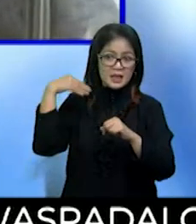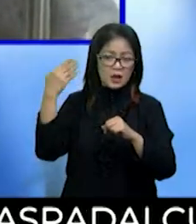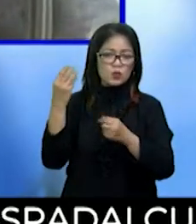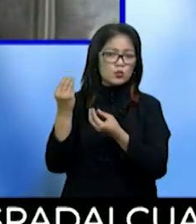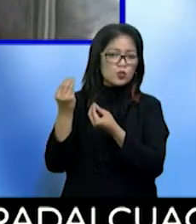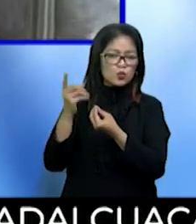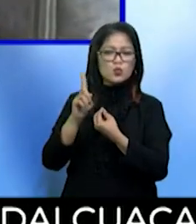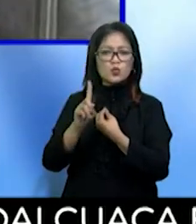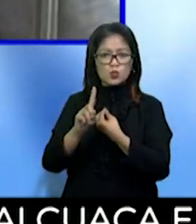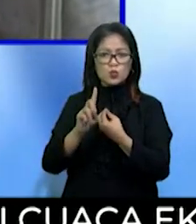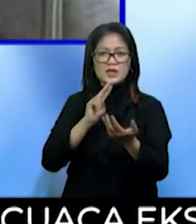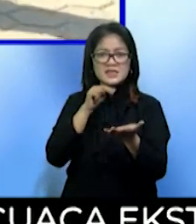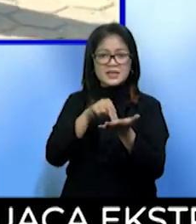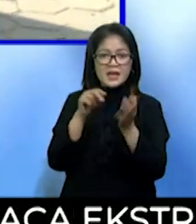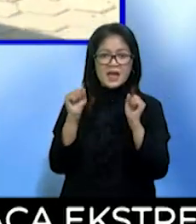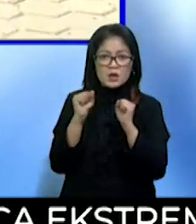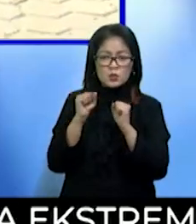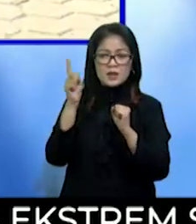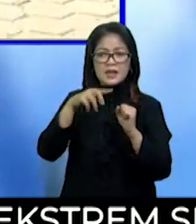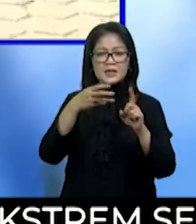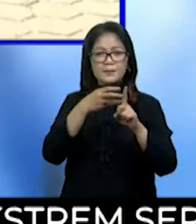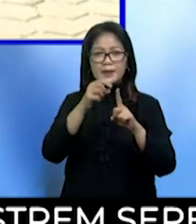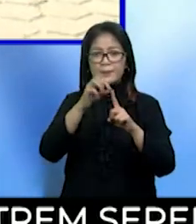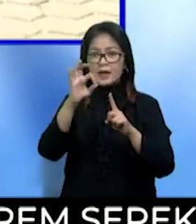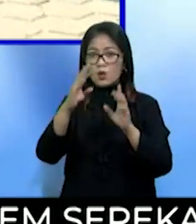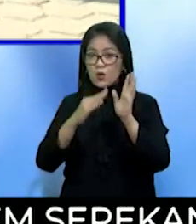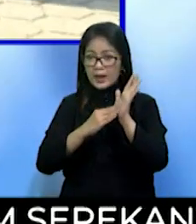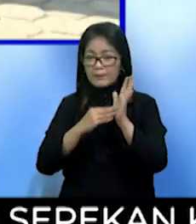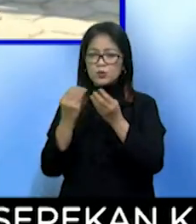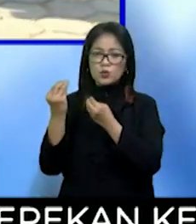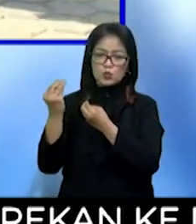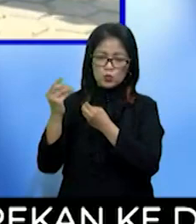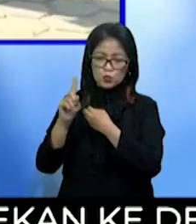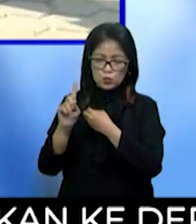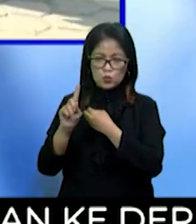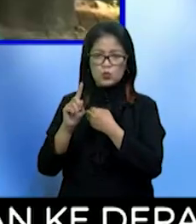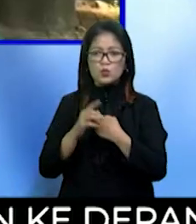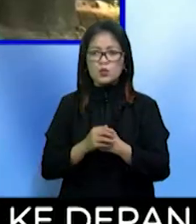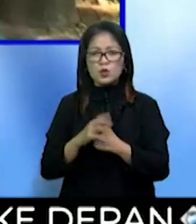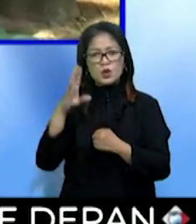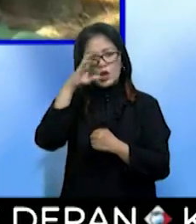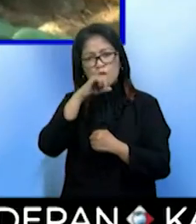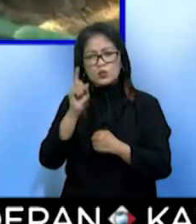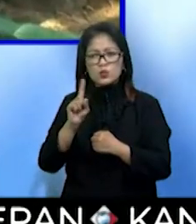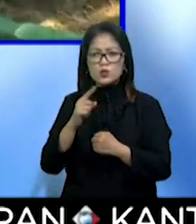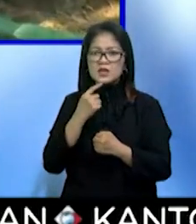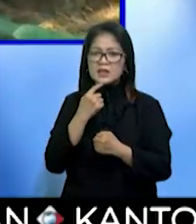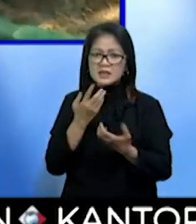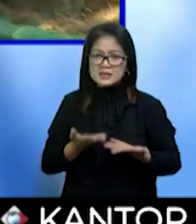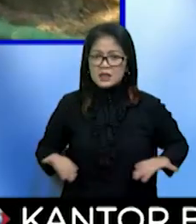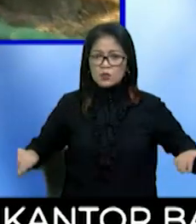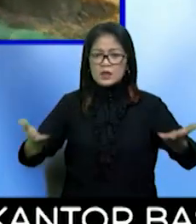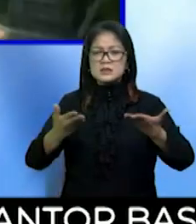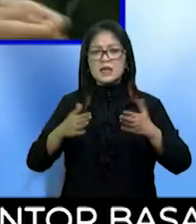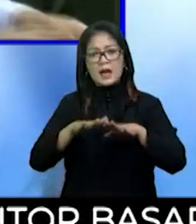penggunaan darurat dari Badan POM ini yang nanti tentunya akan melihat ya seperti apa kondisi anak dan rentang